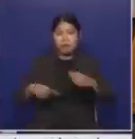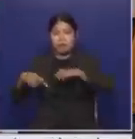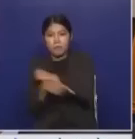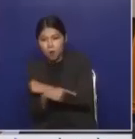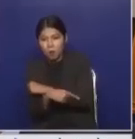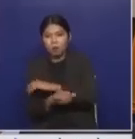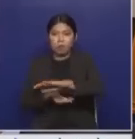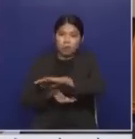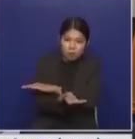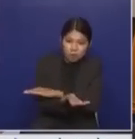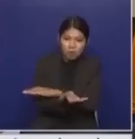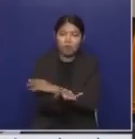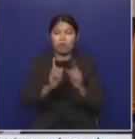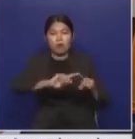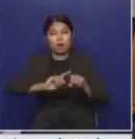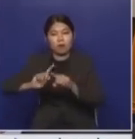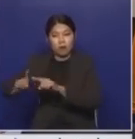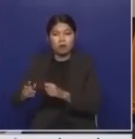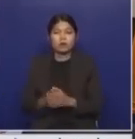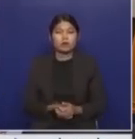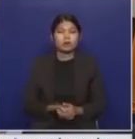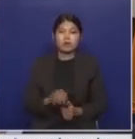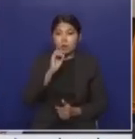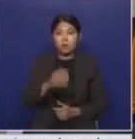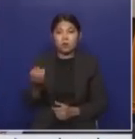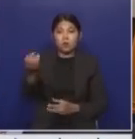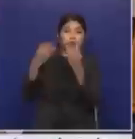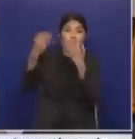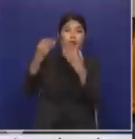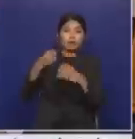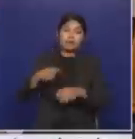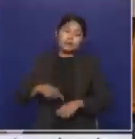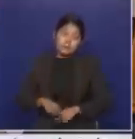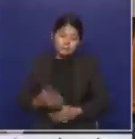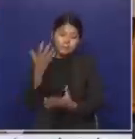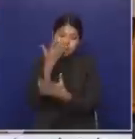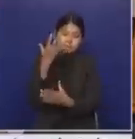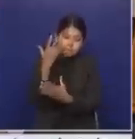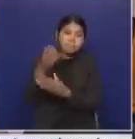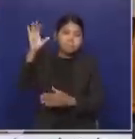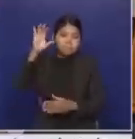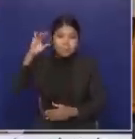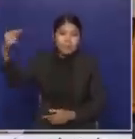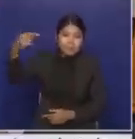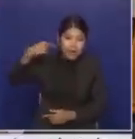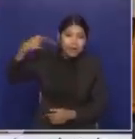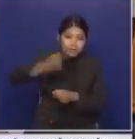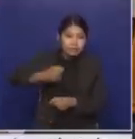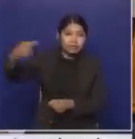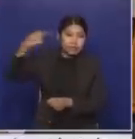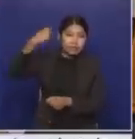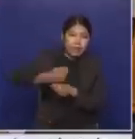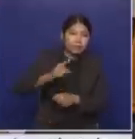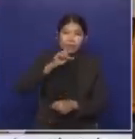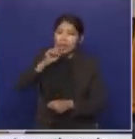โซตัสแต่พี่เค้าบอกแล้วเขาต้องเชื่อเล่าให้ฟังแล้วเขาต้องซึ้งสั่งให้ทำก็ต้องทำ